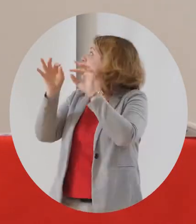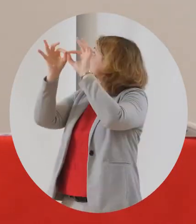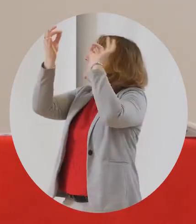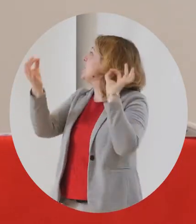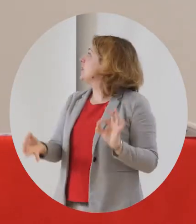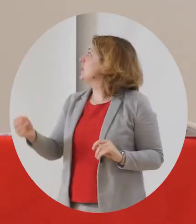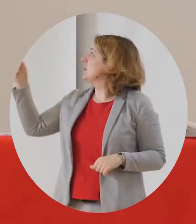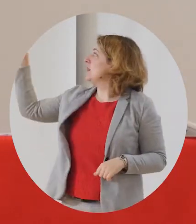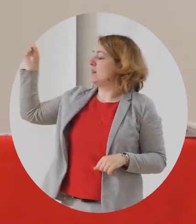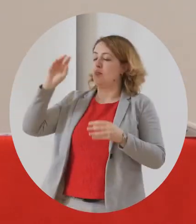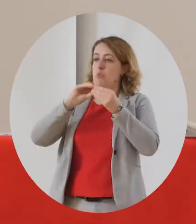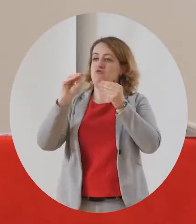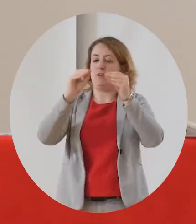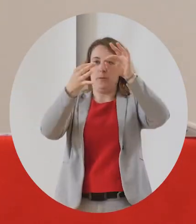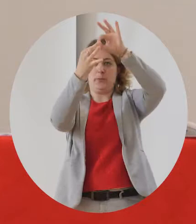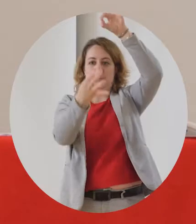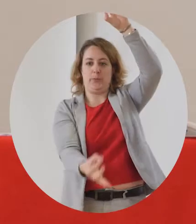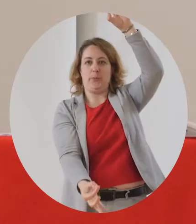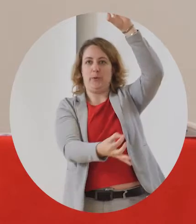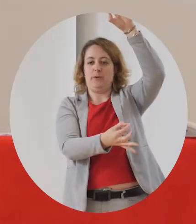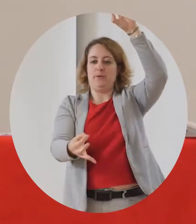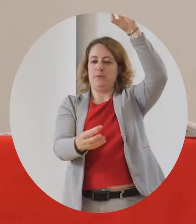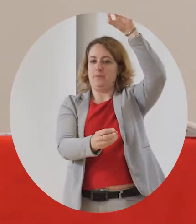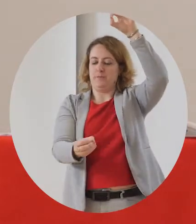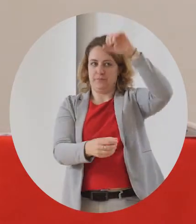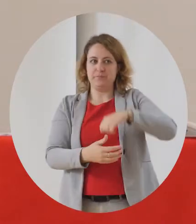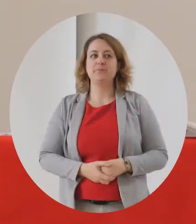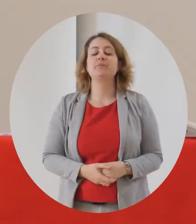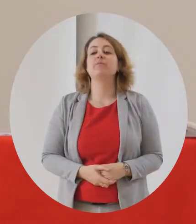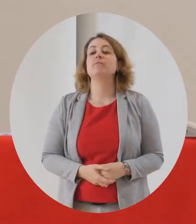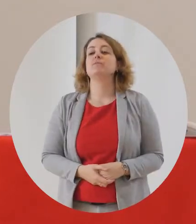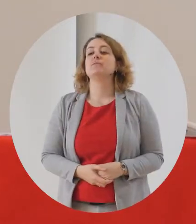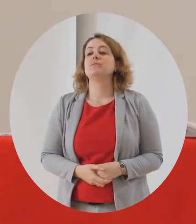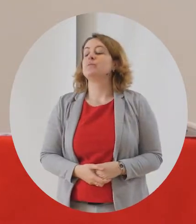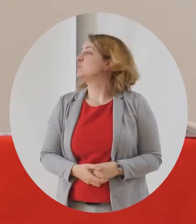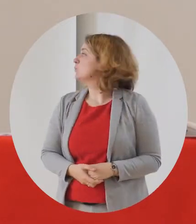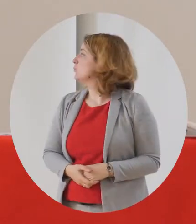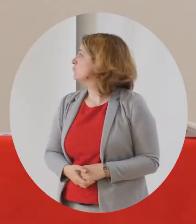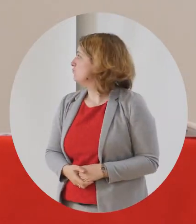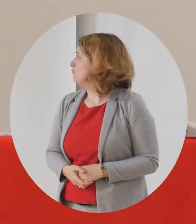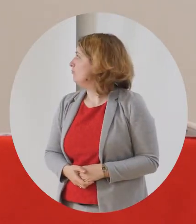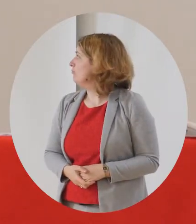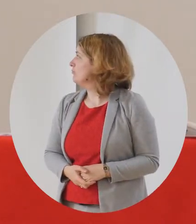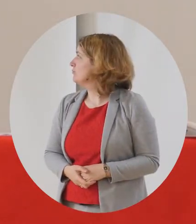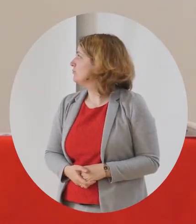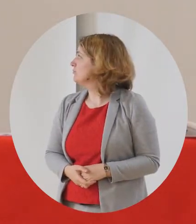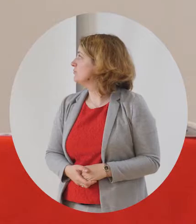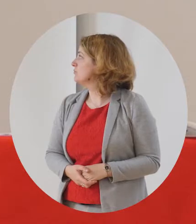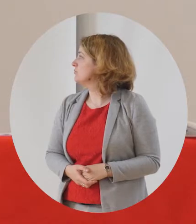aussi avec des choses pendues qui les attirent. Il y a